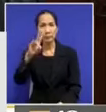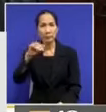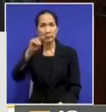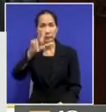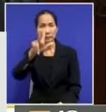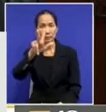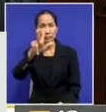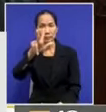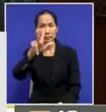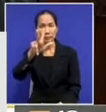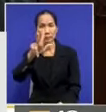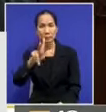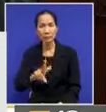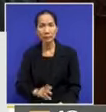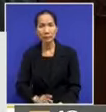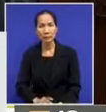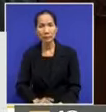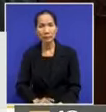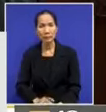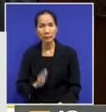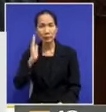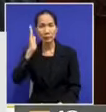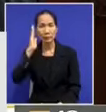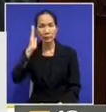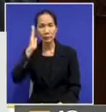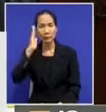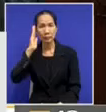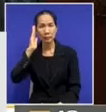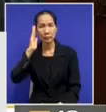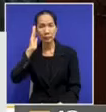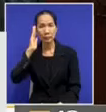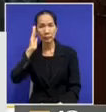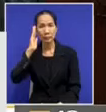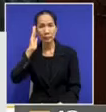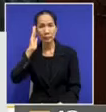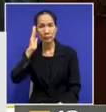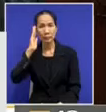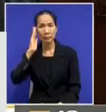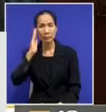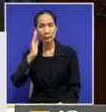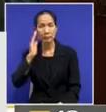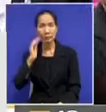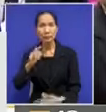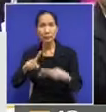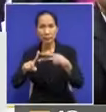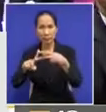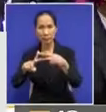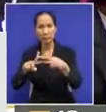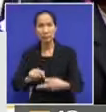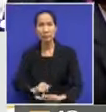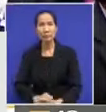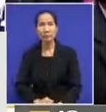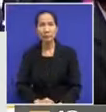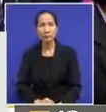73นายจักรพลตั้งสุดที่ทำ นายธนาธรจึงรุ่งเรืองกิ